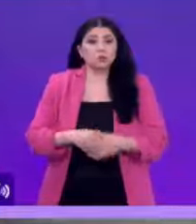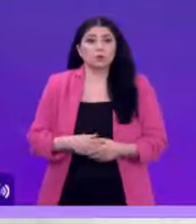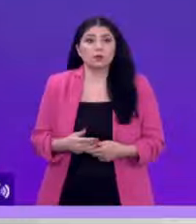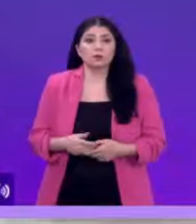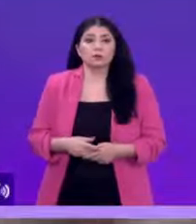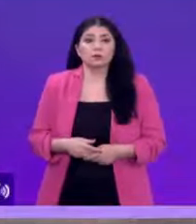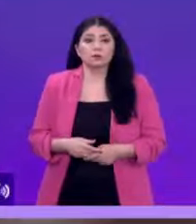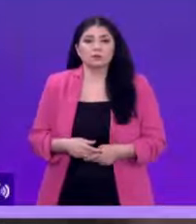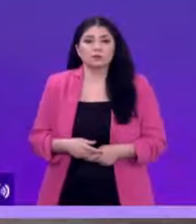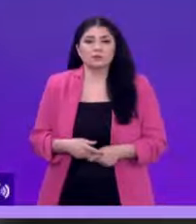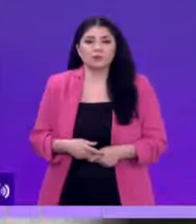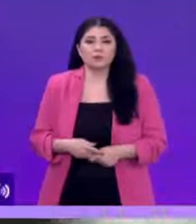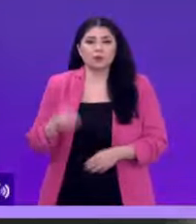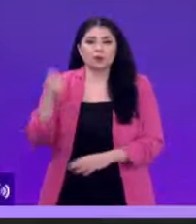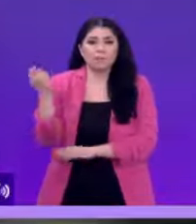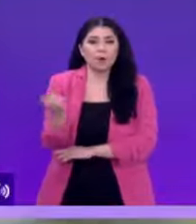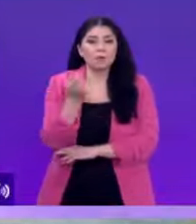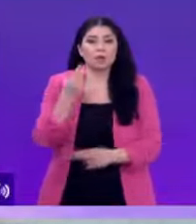fi făcute căutări.